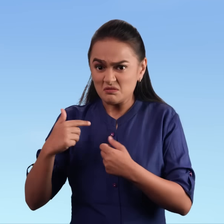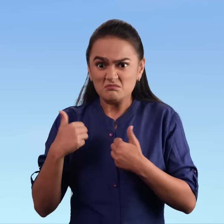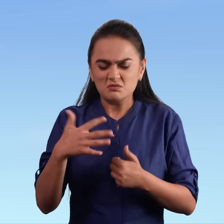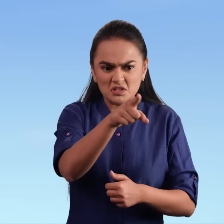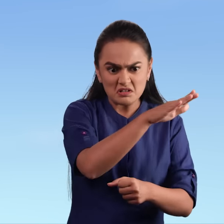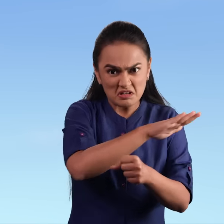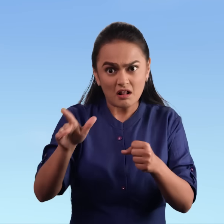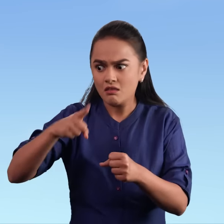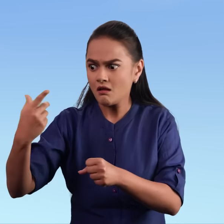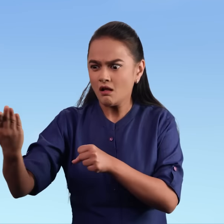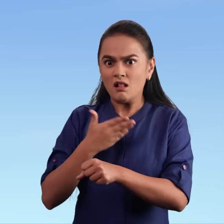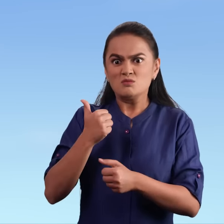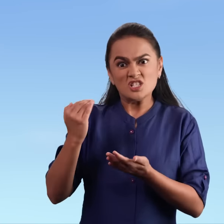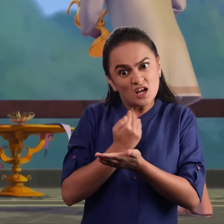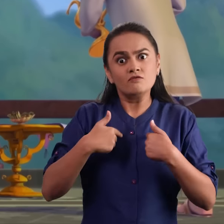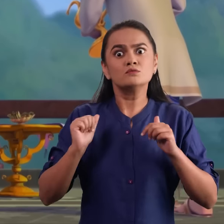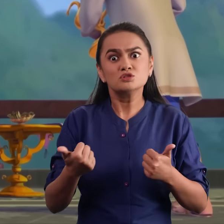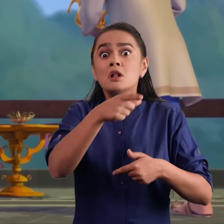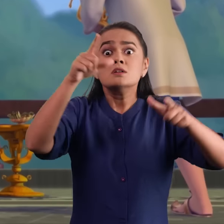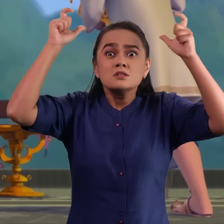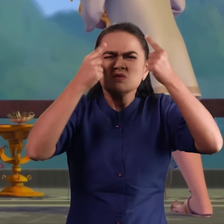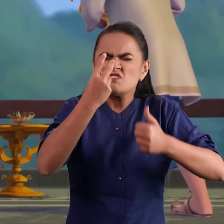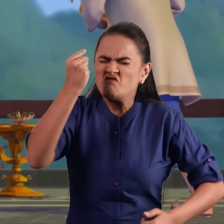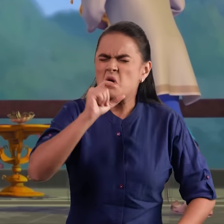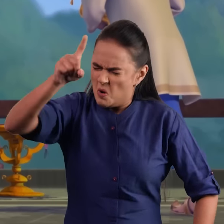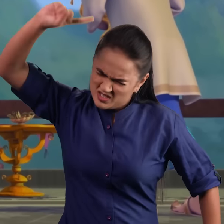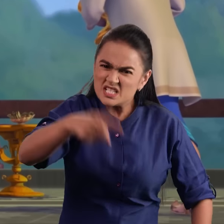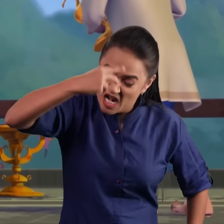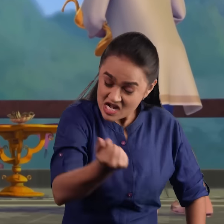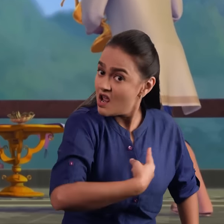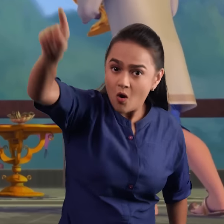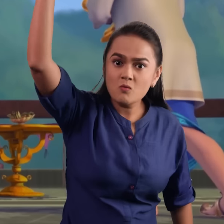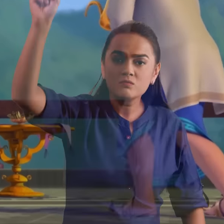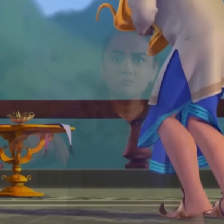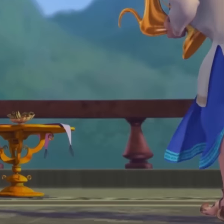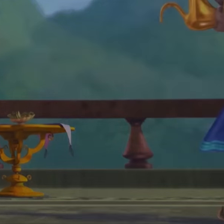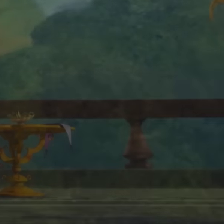बन सकता है तो वो है अरिस्तासुर। उसे तुरंत बुलाया जाए, शीघ्र।